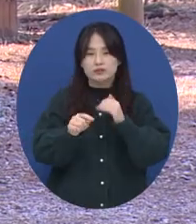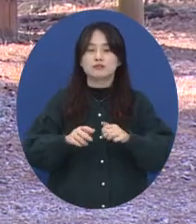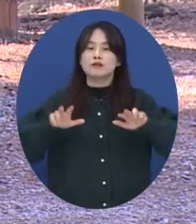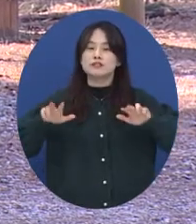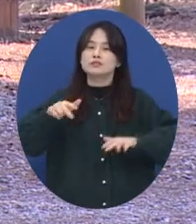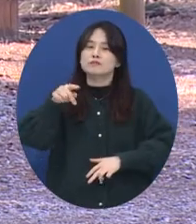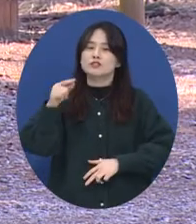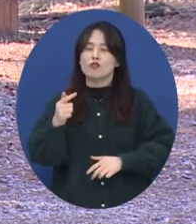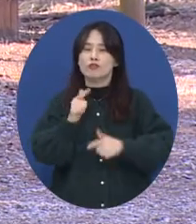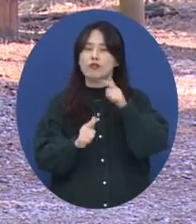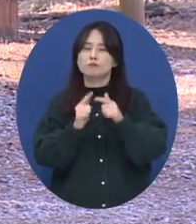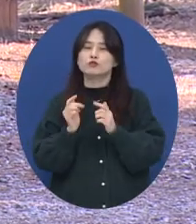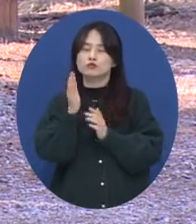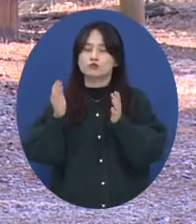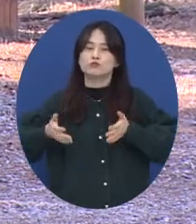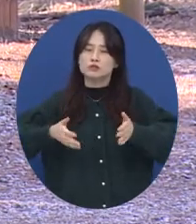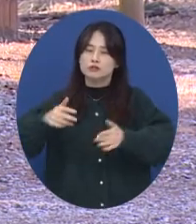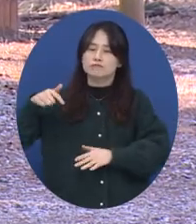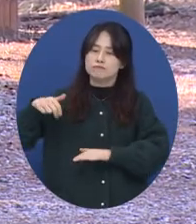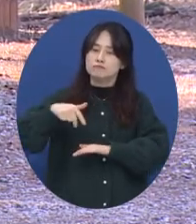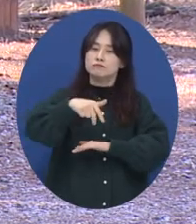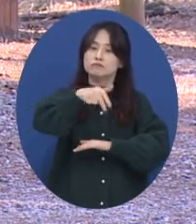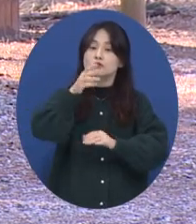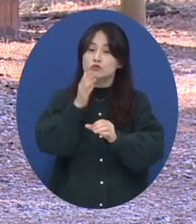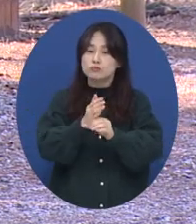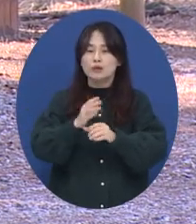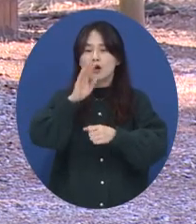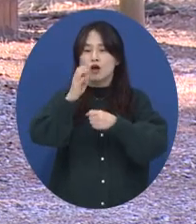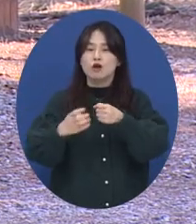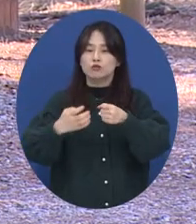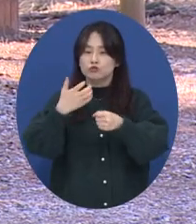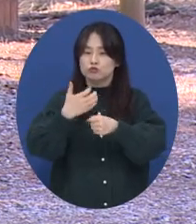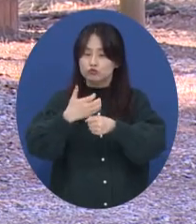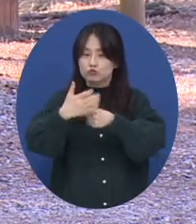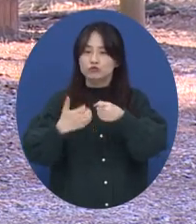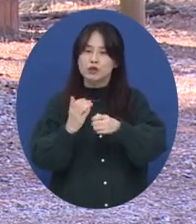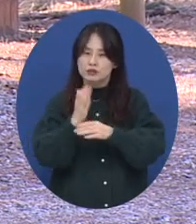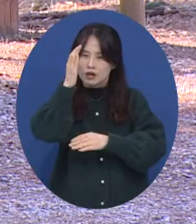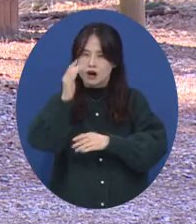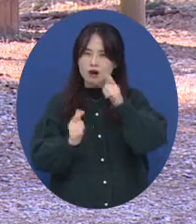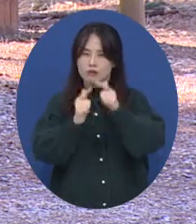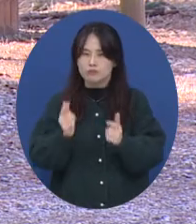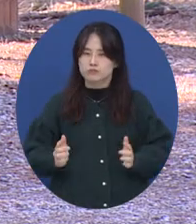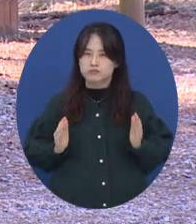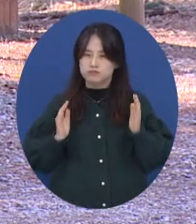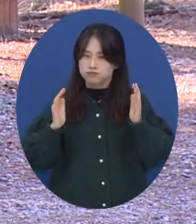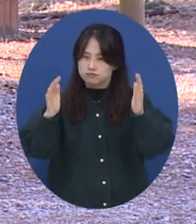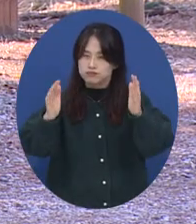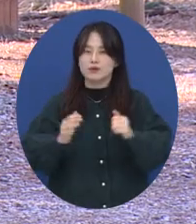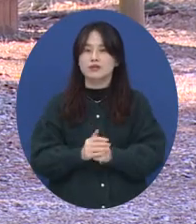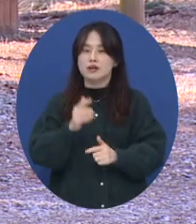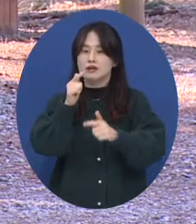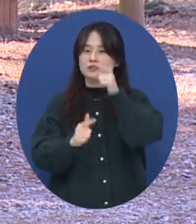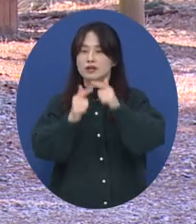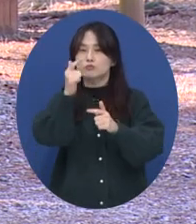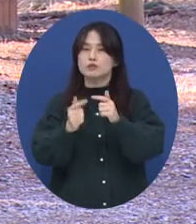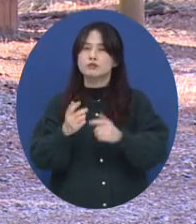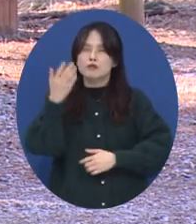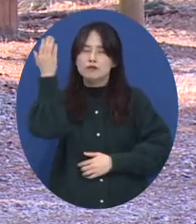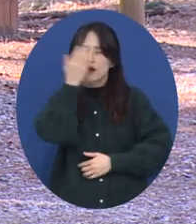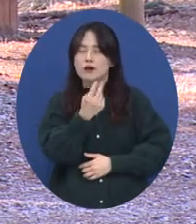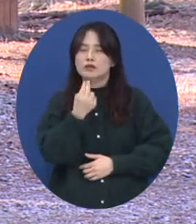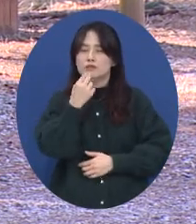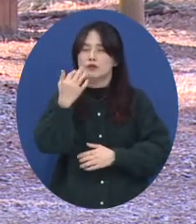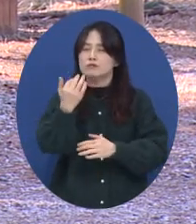숲길을 걷고 있는데요 이 전나무 숲은 90년 이상 된 나무 드립니다 나무에서 나오는 피톤치드는 긴장을 완화해